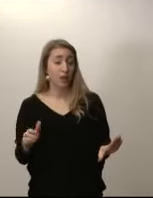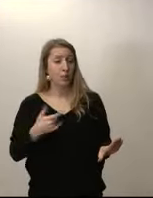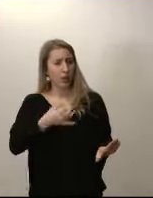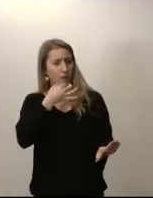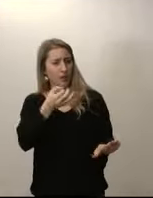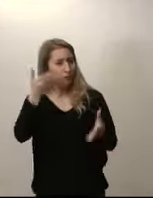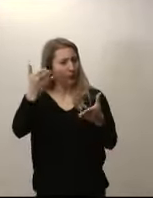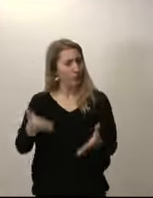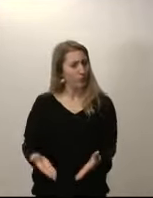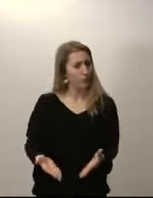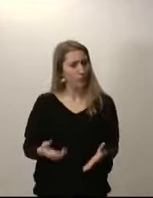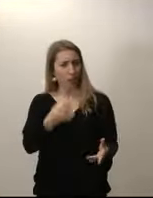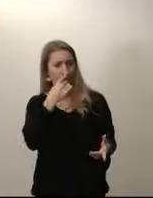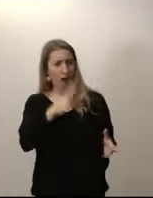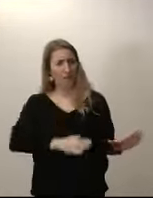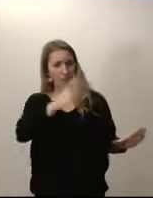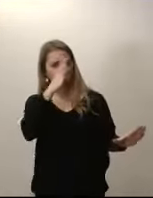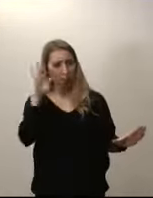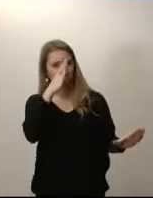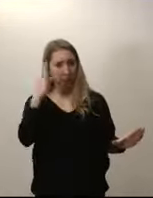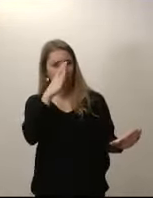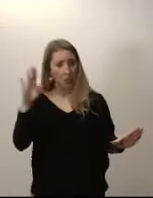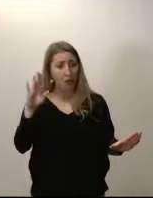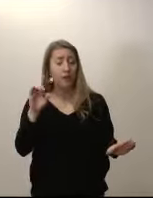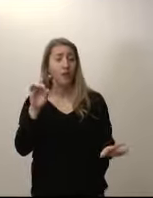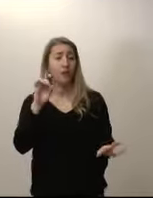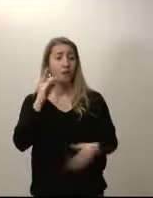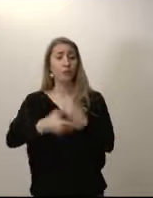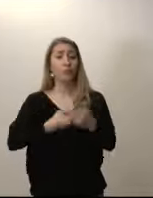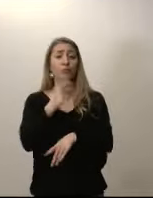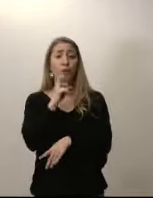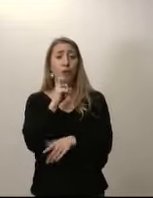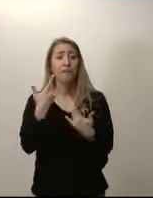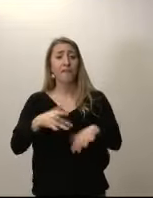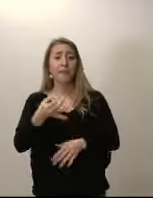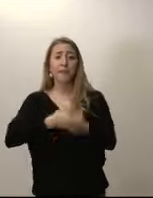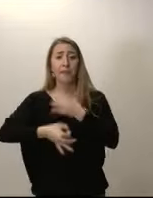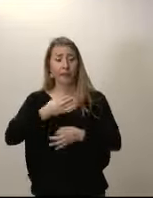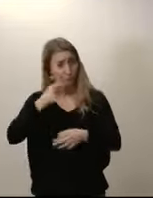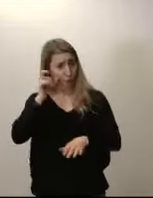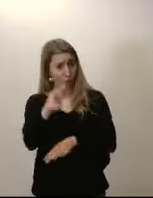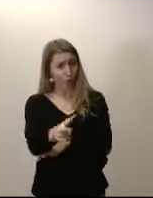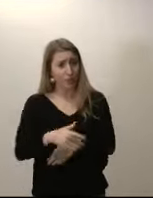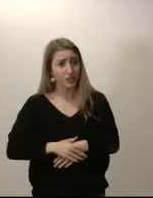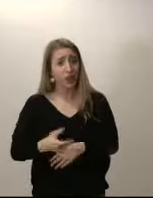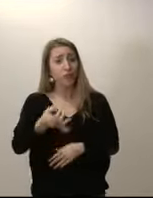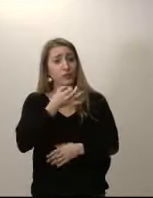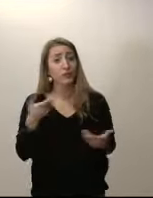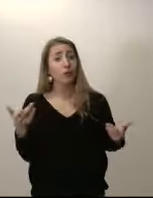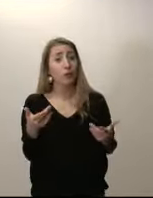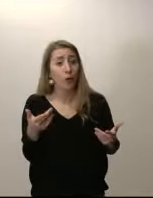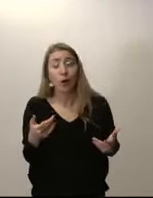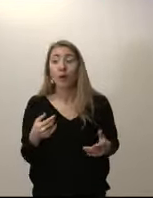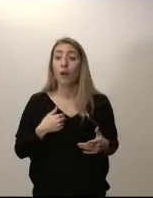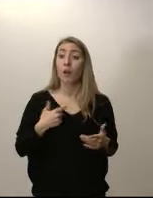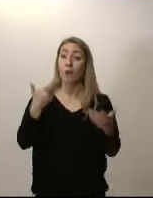et intéressant, vous terminez votre propos par des choses extrêmement logiques. Mais qu'est-ce que vous nous dites ? Vous nous dites, mais vous découvrez, mais